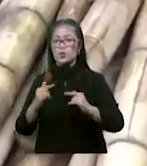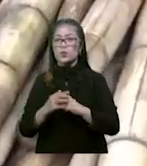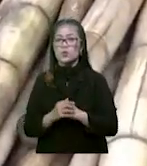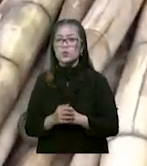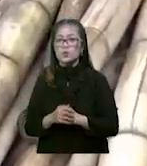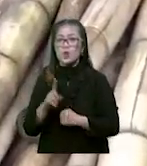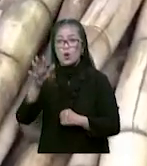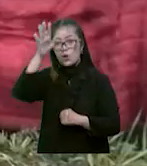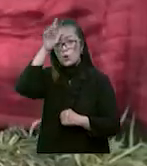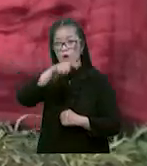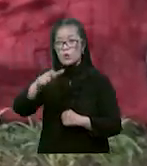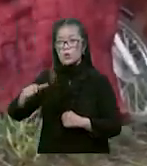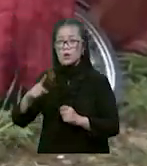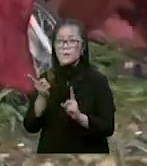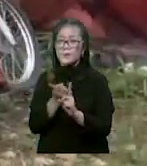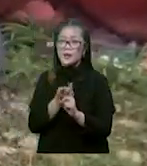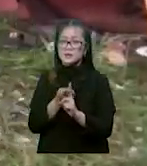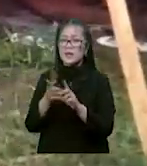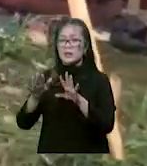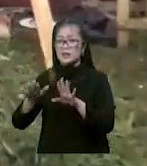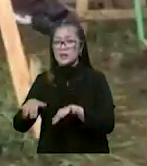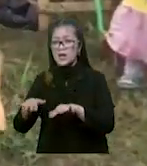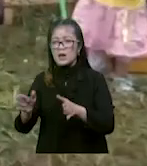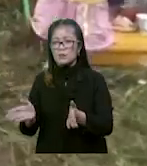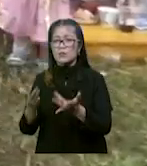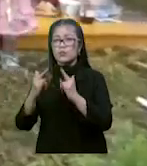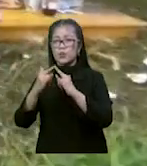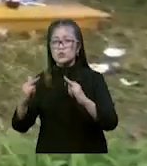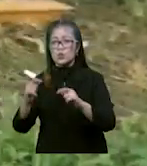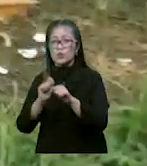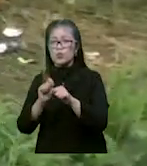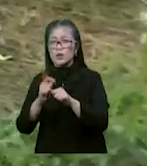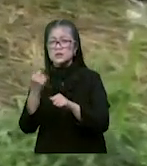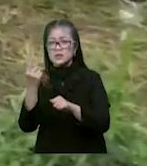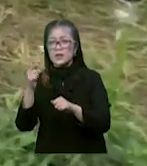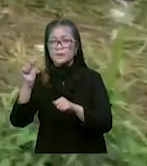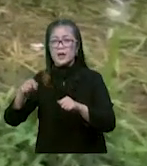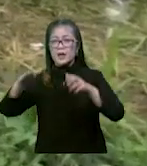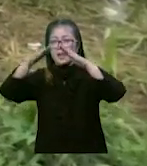pengungsi terpaksa tinggal di tenda yang dibuat secara swadaya menggunakan terpal seadanya.